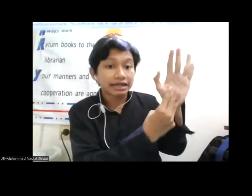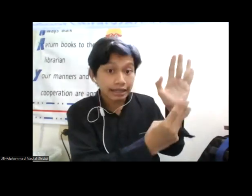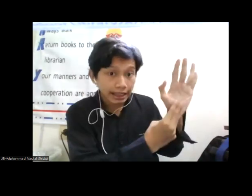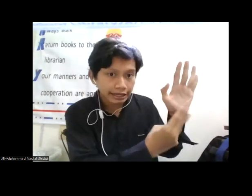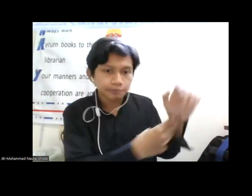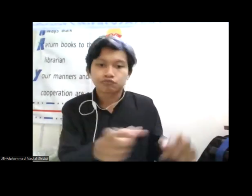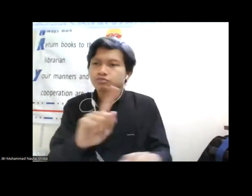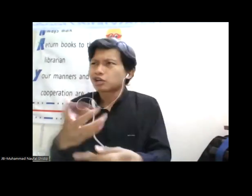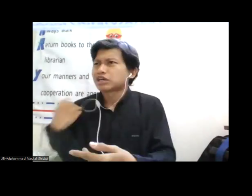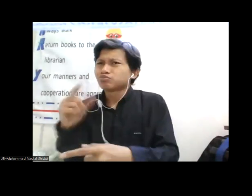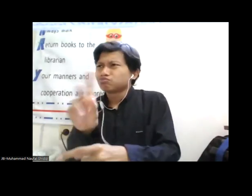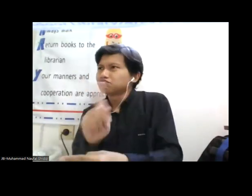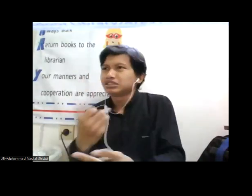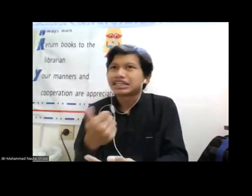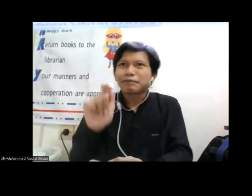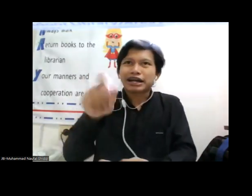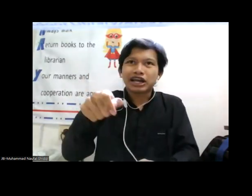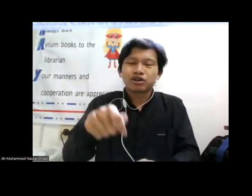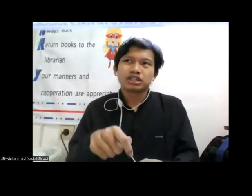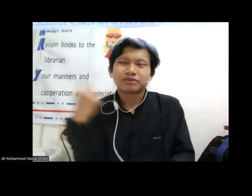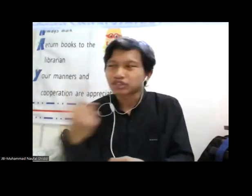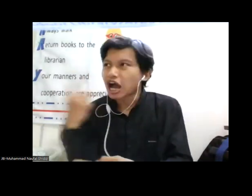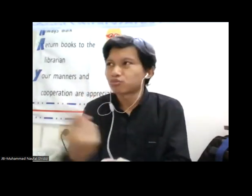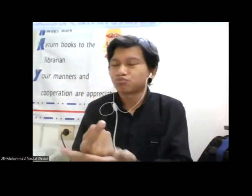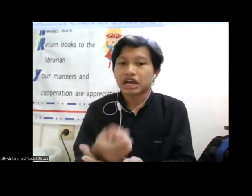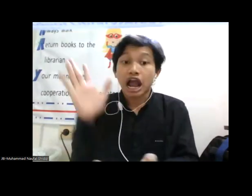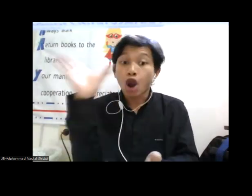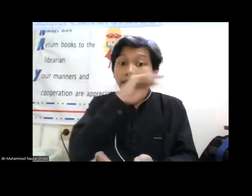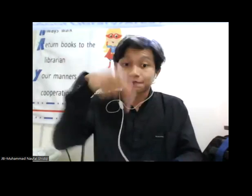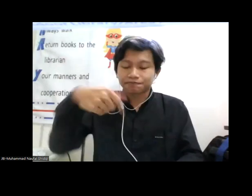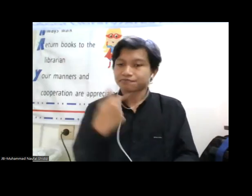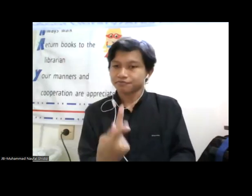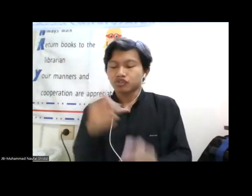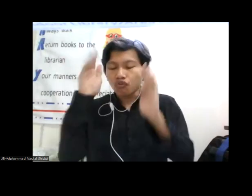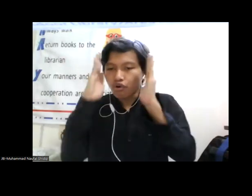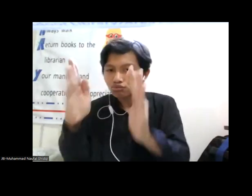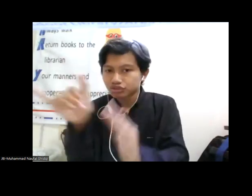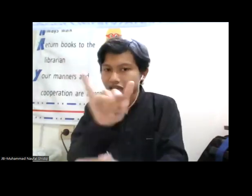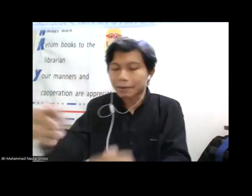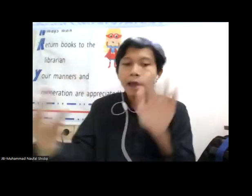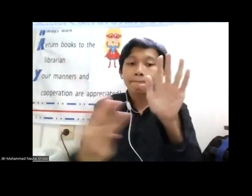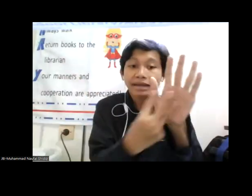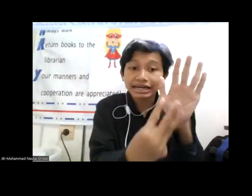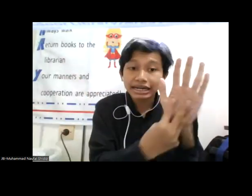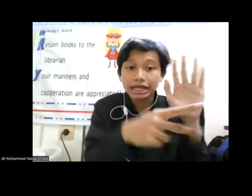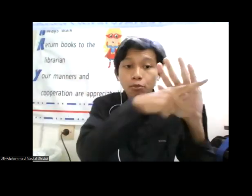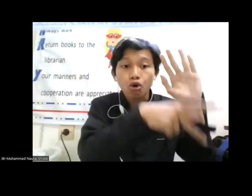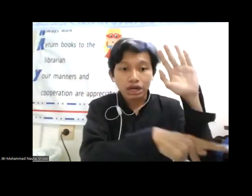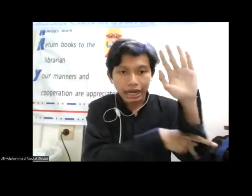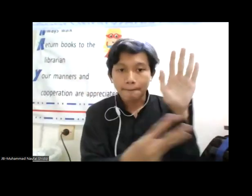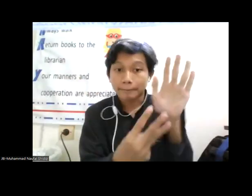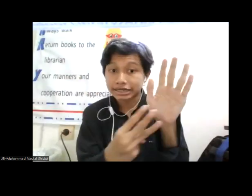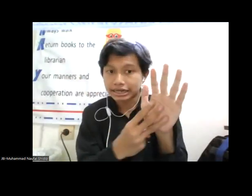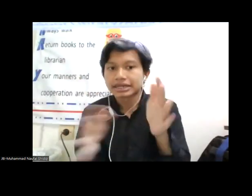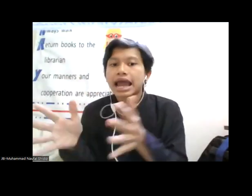ini Nggak cuman mendeleeze tapi yang kita pelajari pada pagi hari ini adalah mendeley dan Zoro ada beberapa nilai